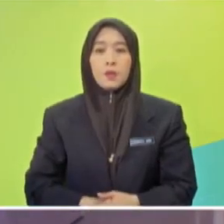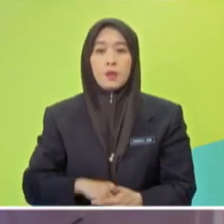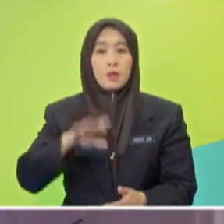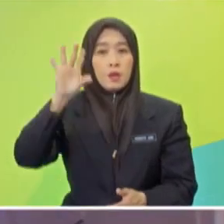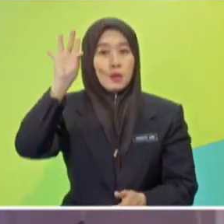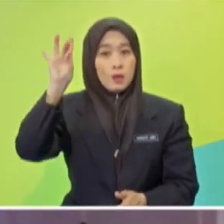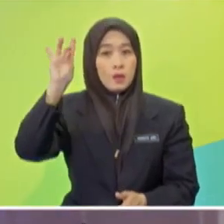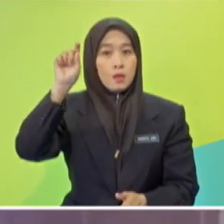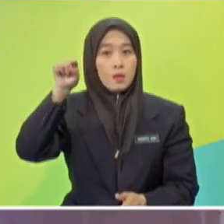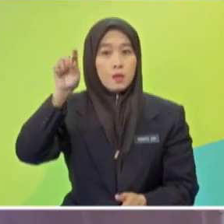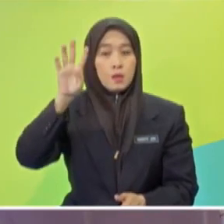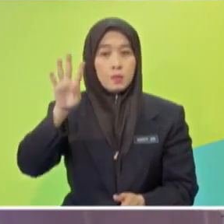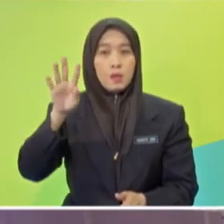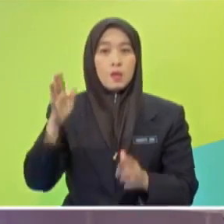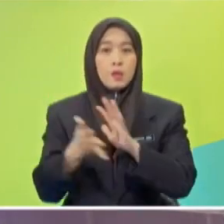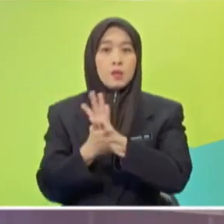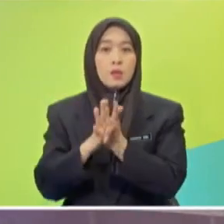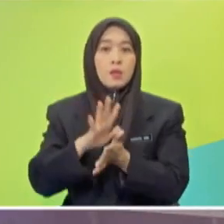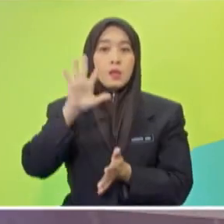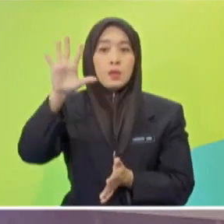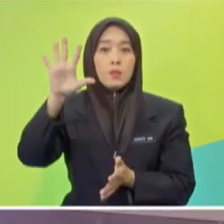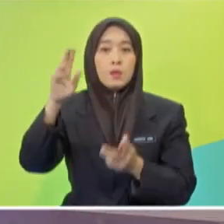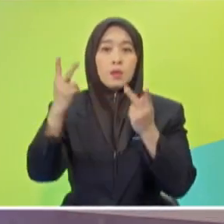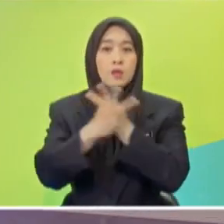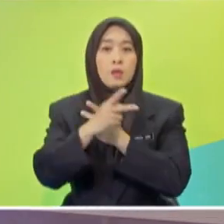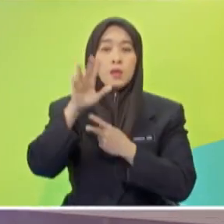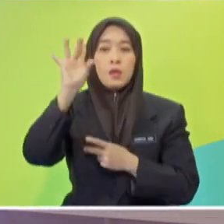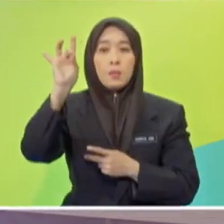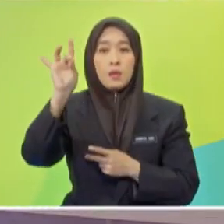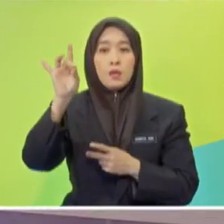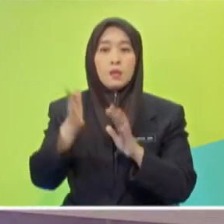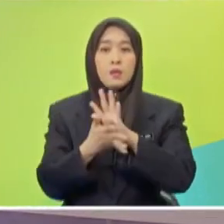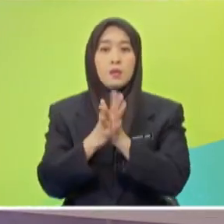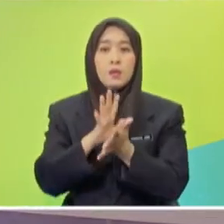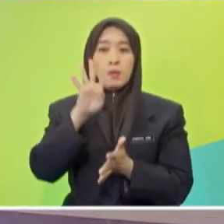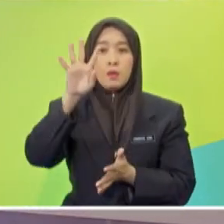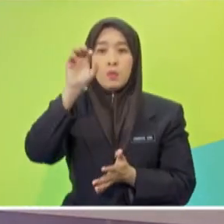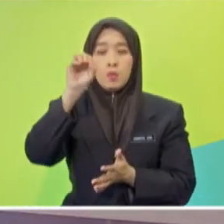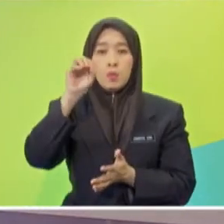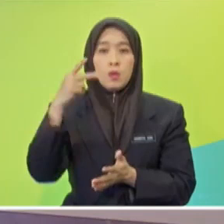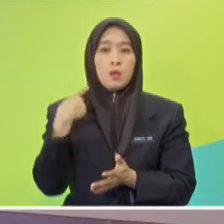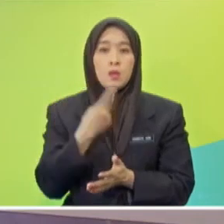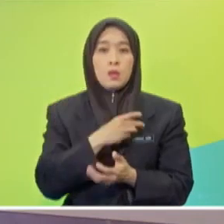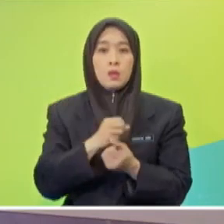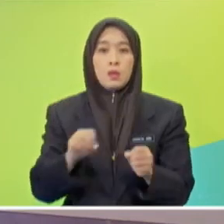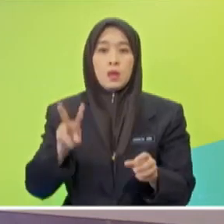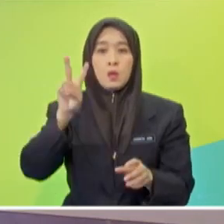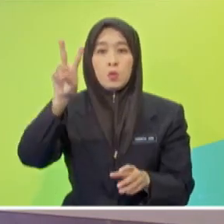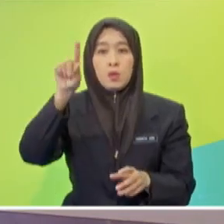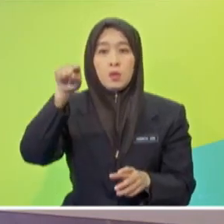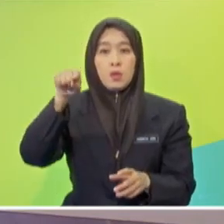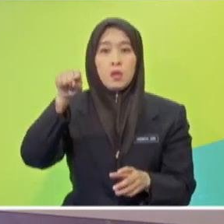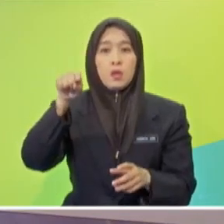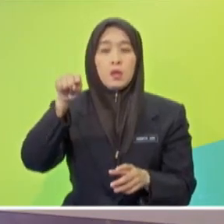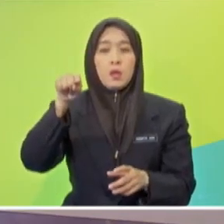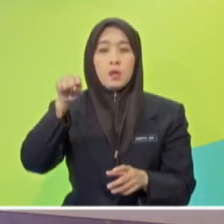populehan 4 Oke jadi lima Dara lapar 40 Oke kita selesaikan dua jarak 8 16